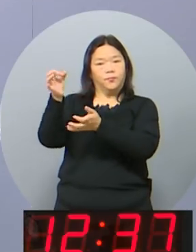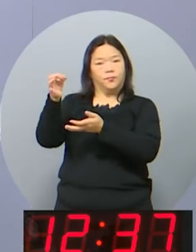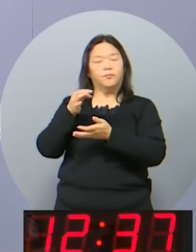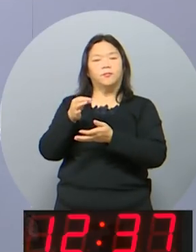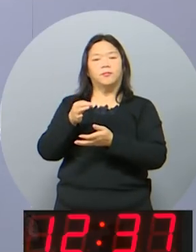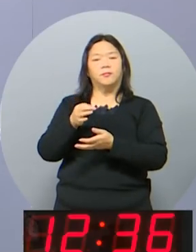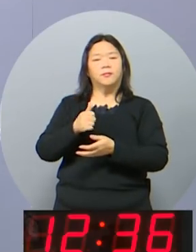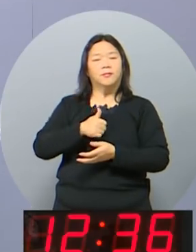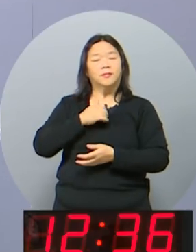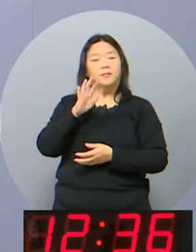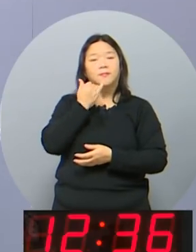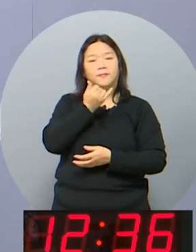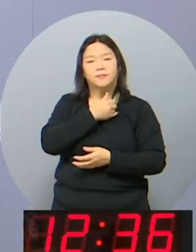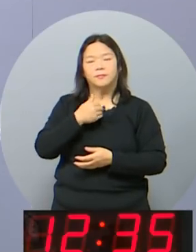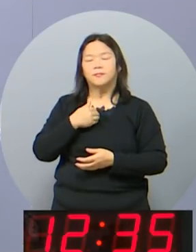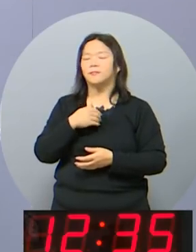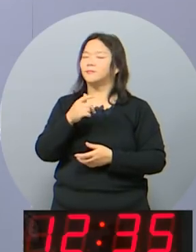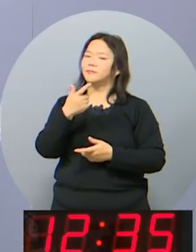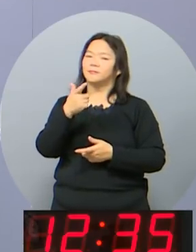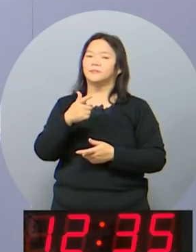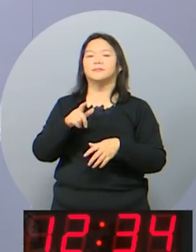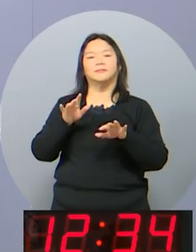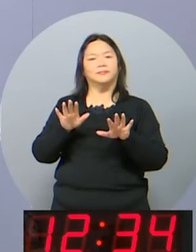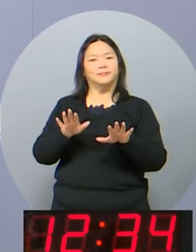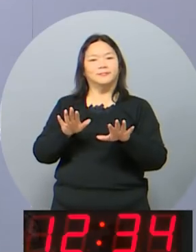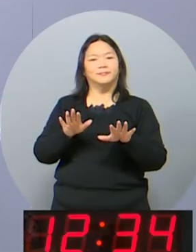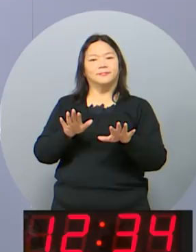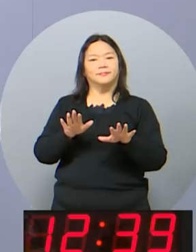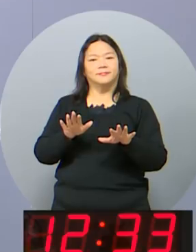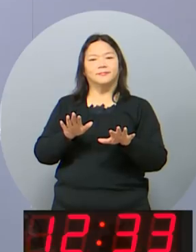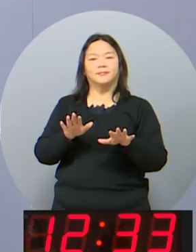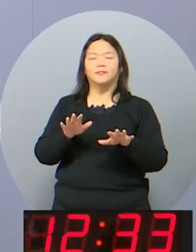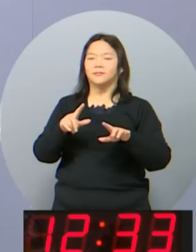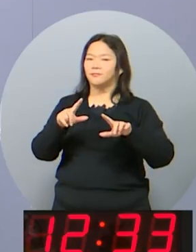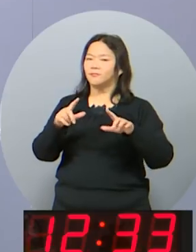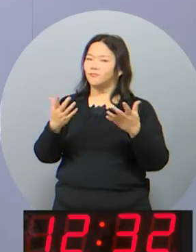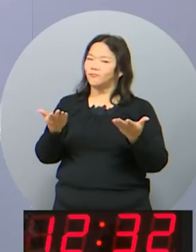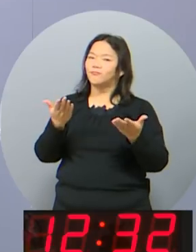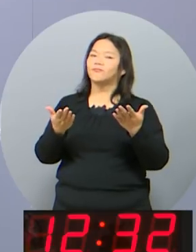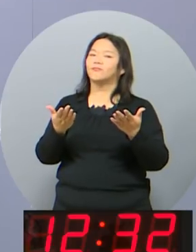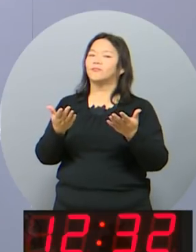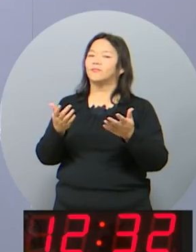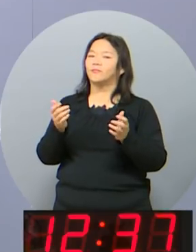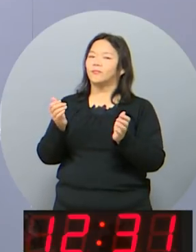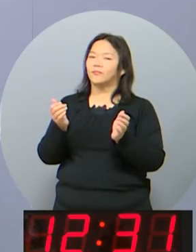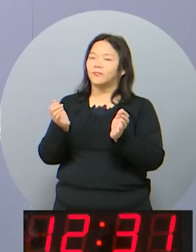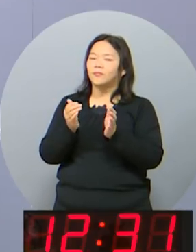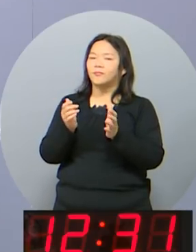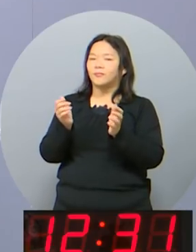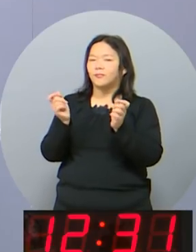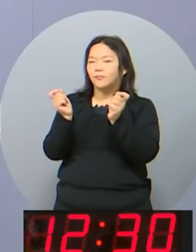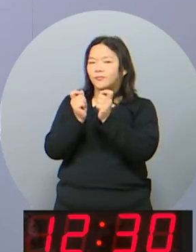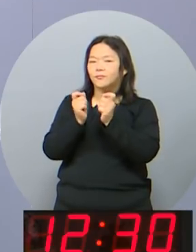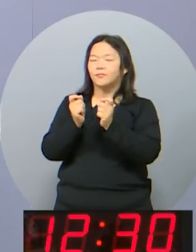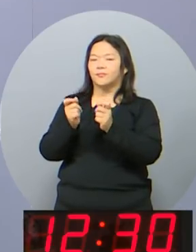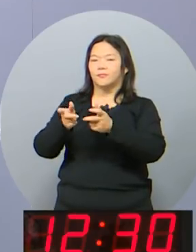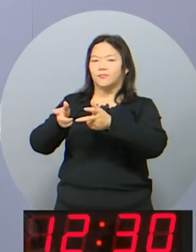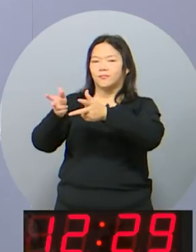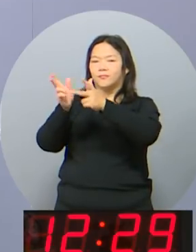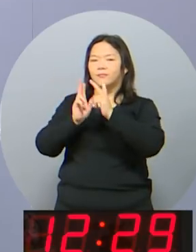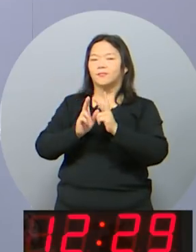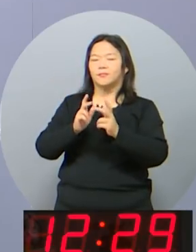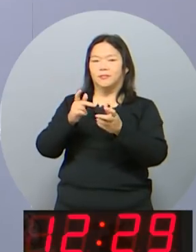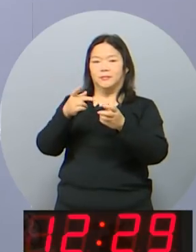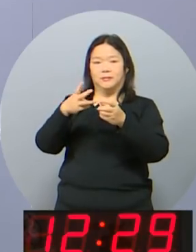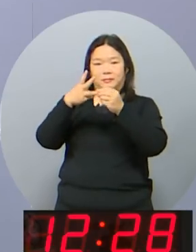可能的一个建设。那现在已经到这种程度了，已经快要接近我们第三